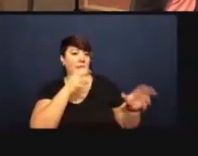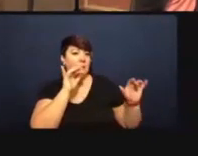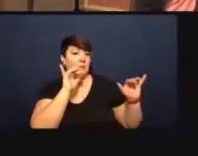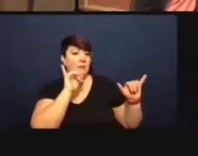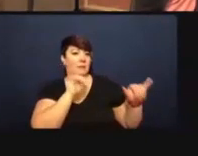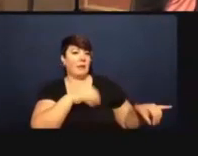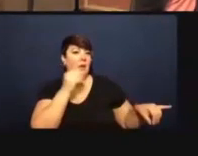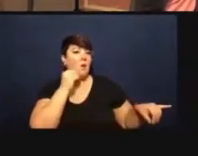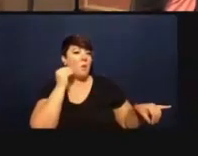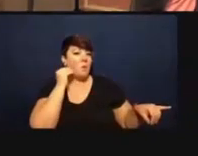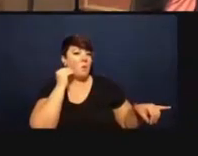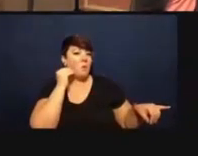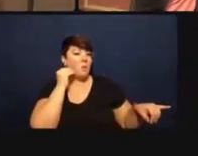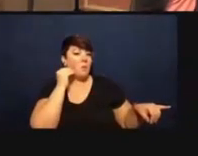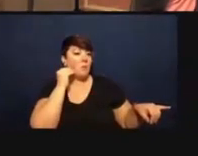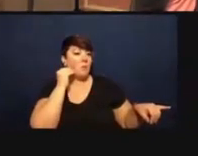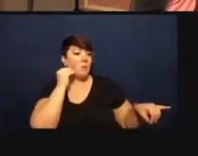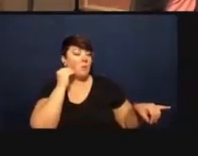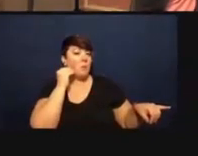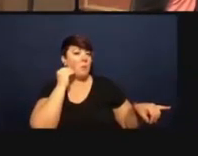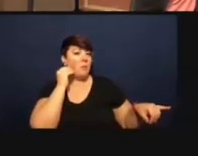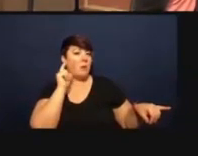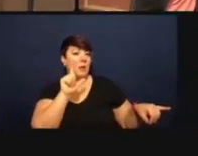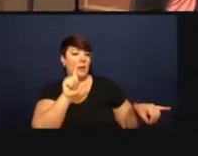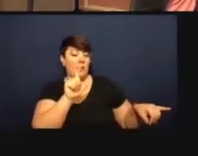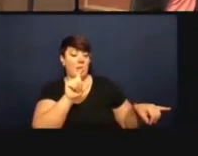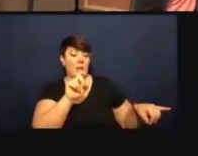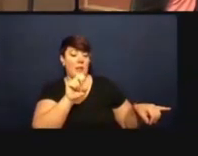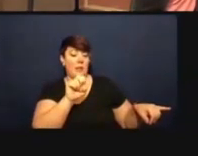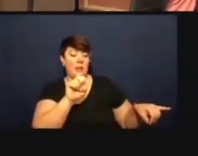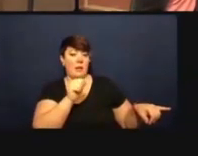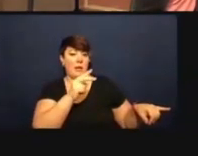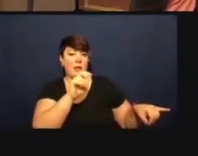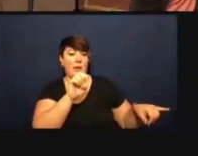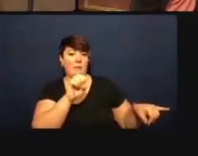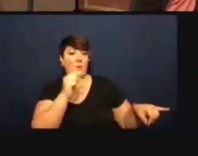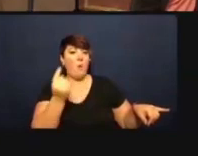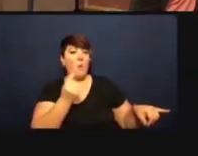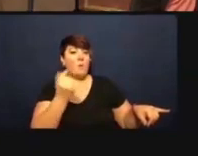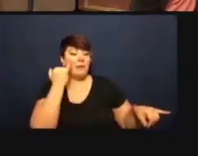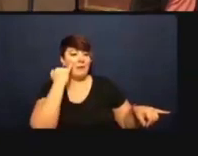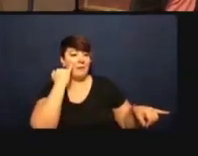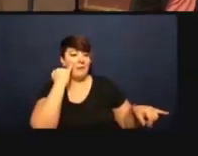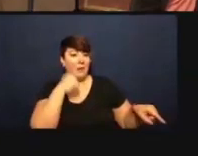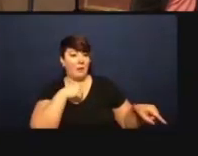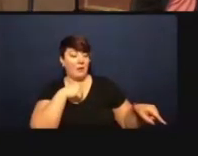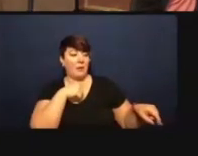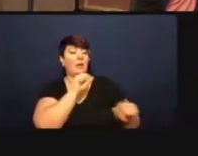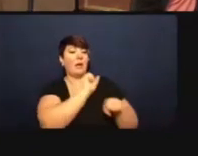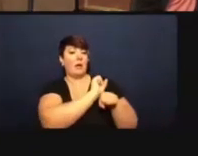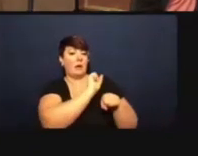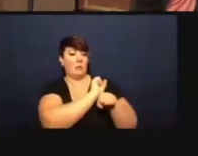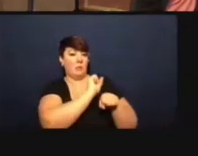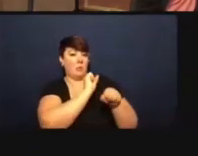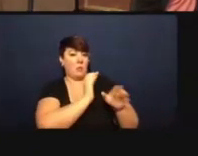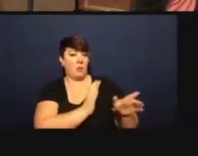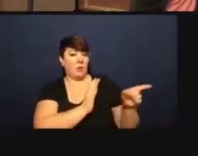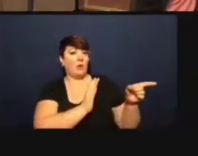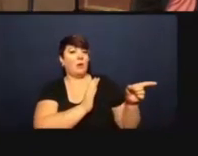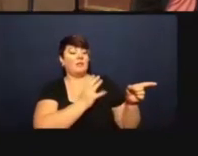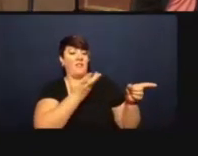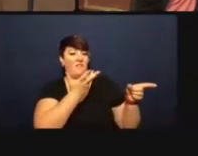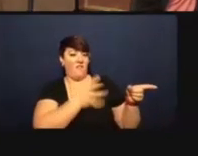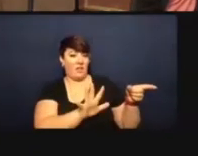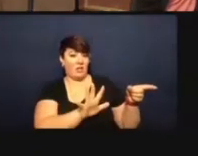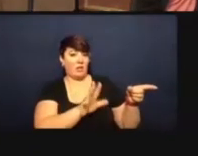Kwa hivyo likizo ya karantini ya COVID inaweza kutolewa na wilaya katika